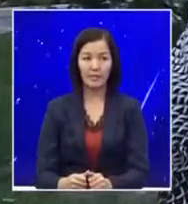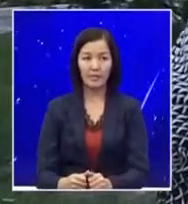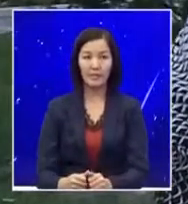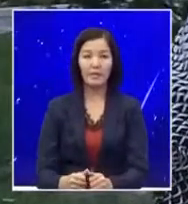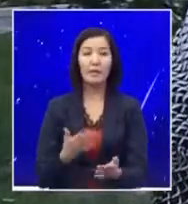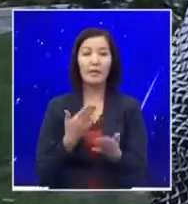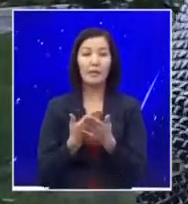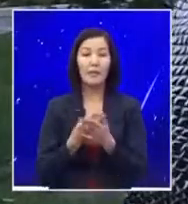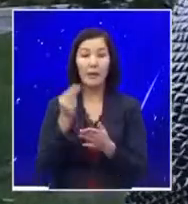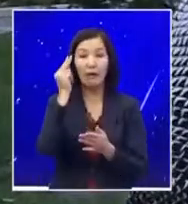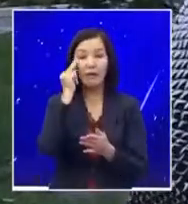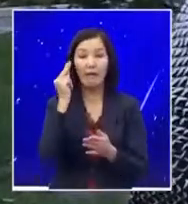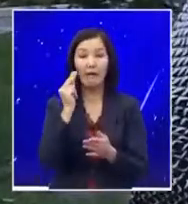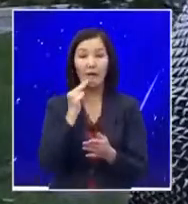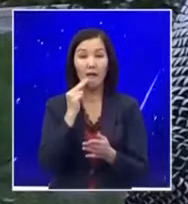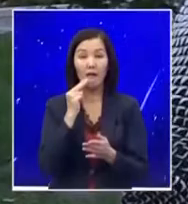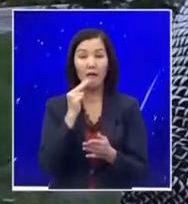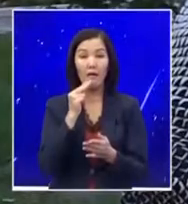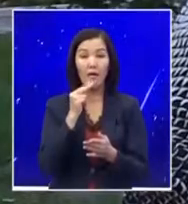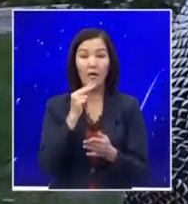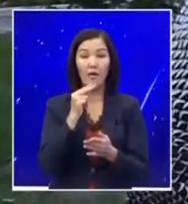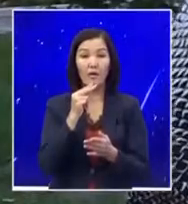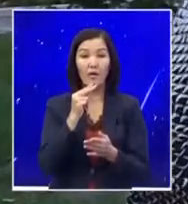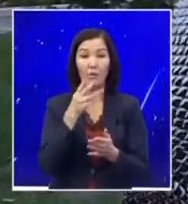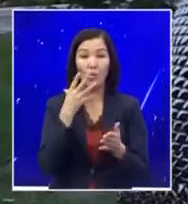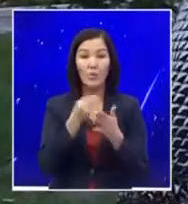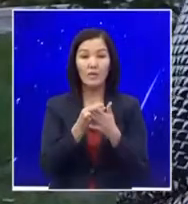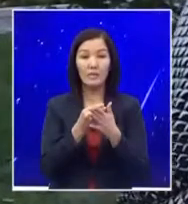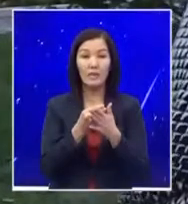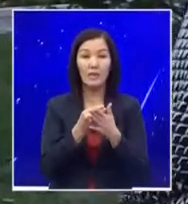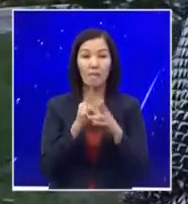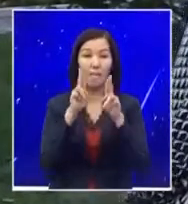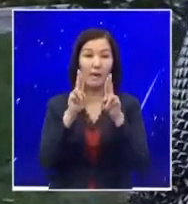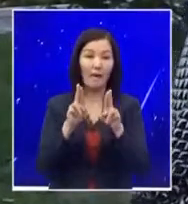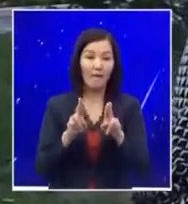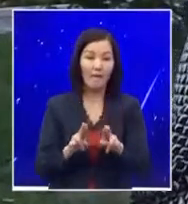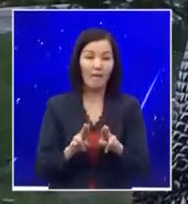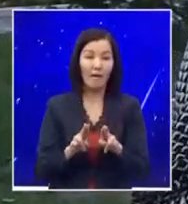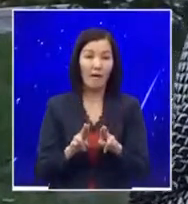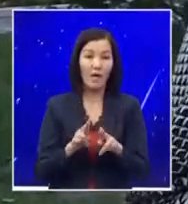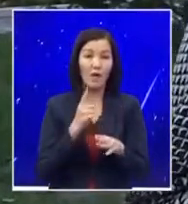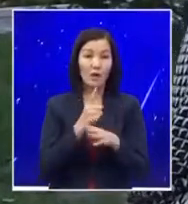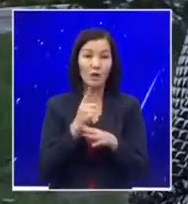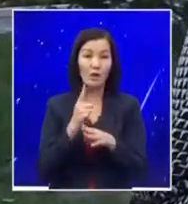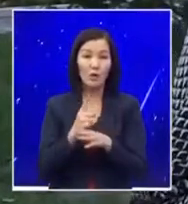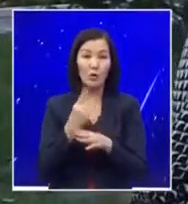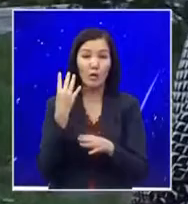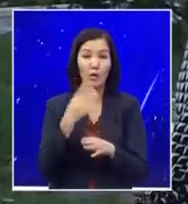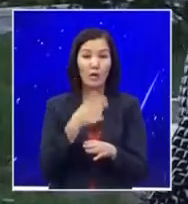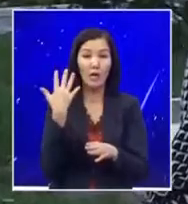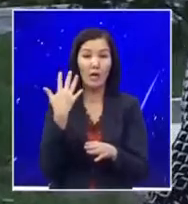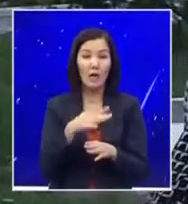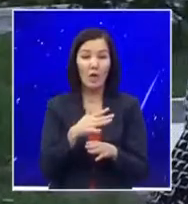Олар айтады Қытай. Қытай өзін сан нормасы бар, и сол сан нормамен 50-40